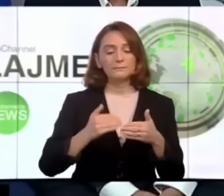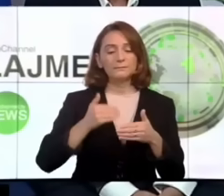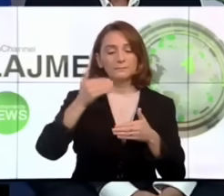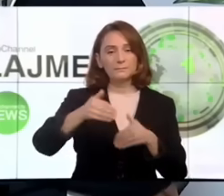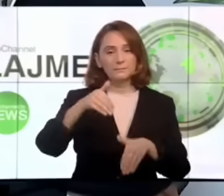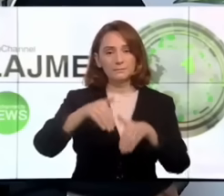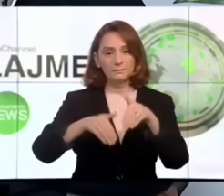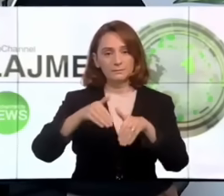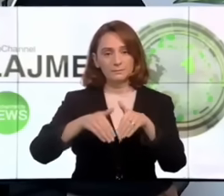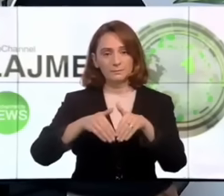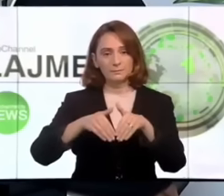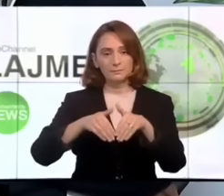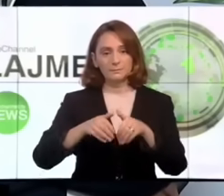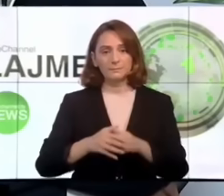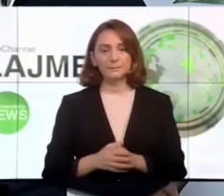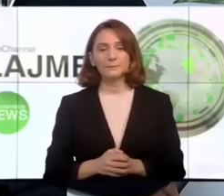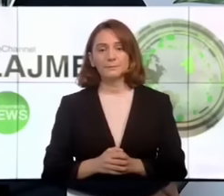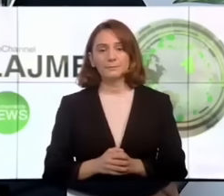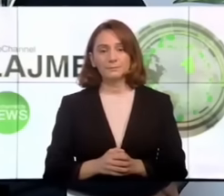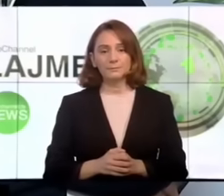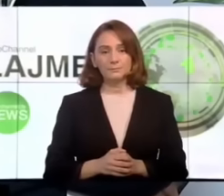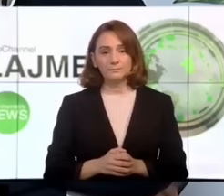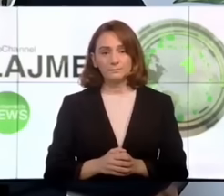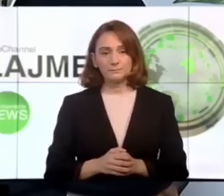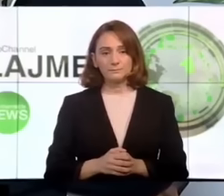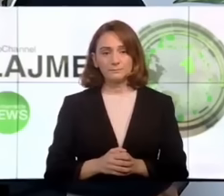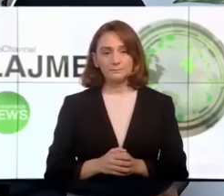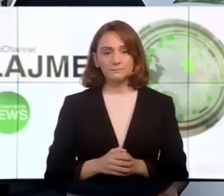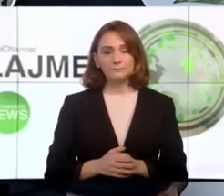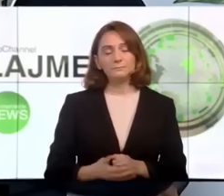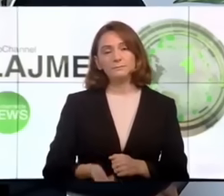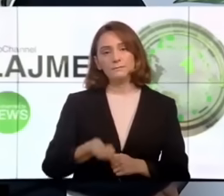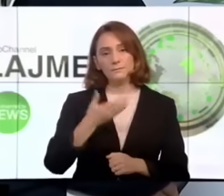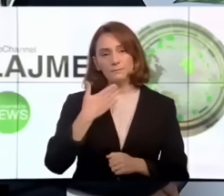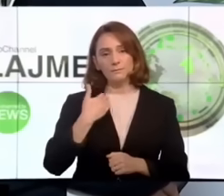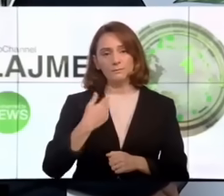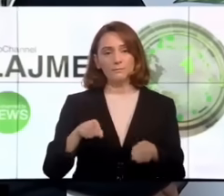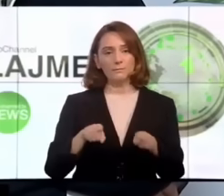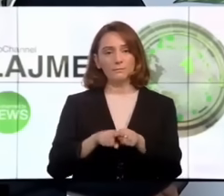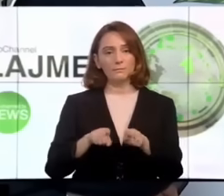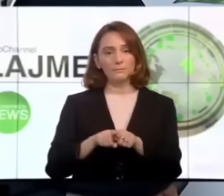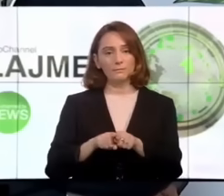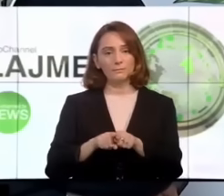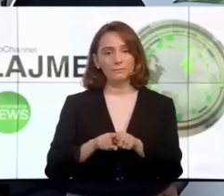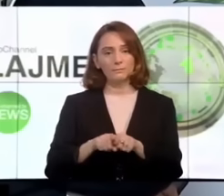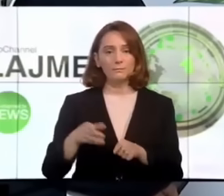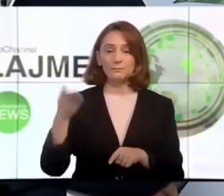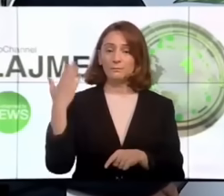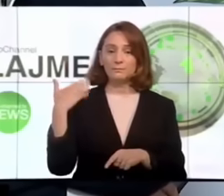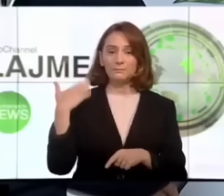të trokas. Ne që jemi këtu, edhe pa paraditës së sotme, na ka bashkuar diçka.